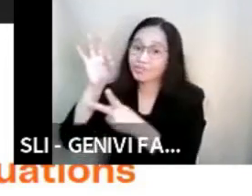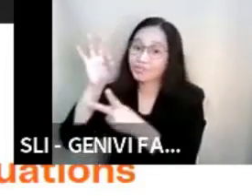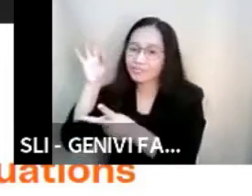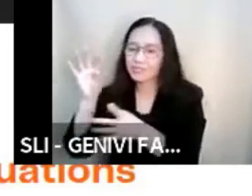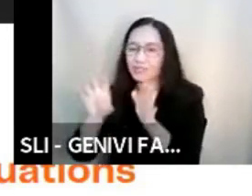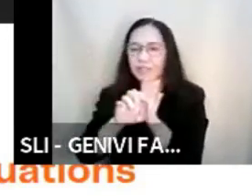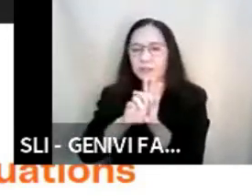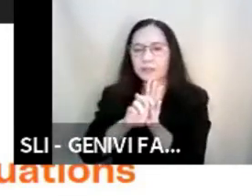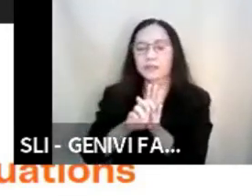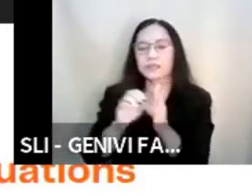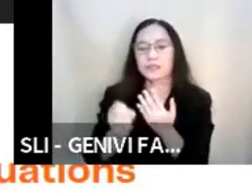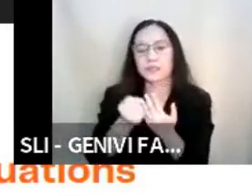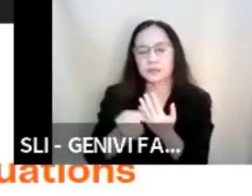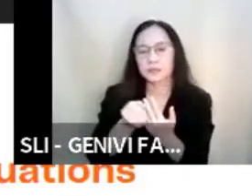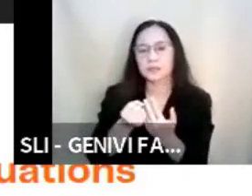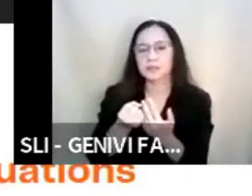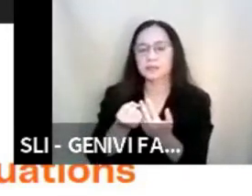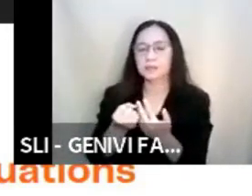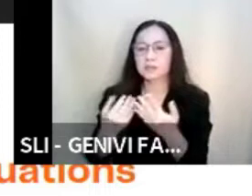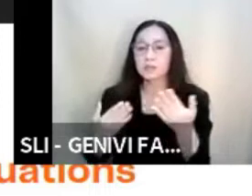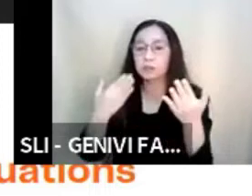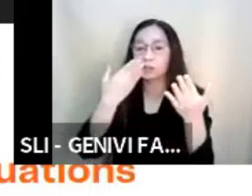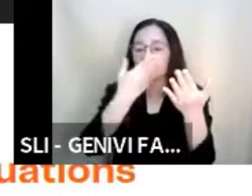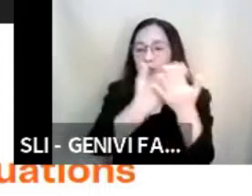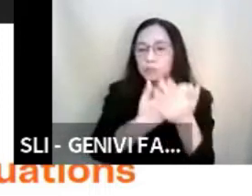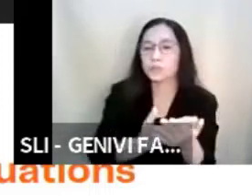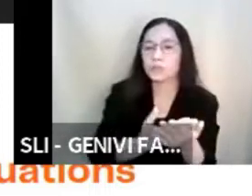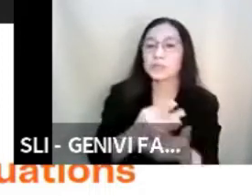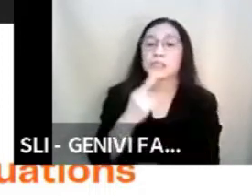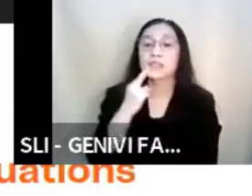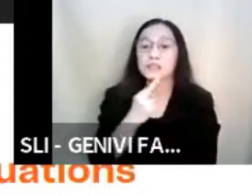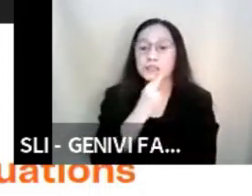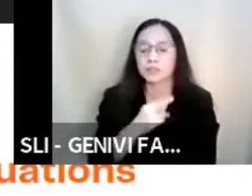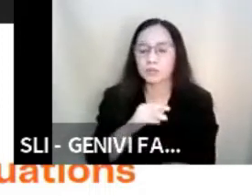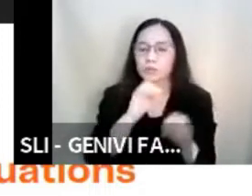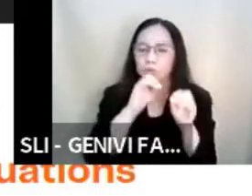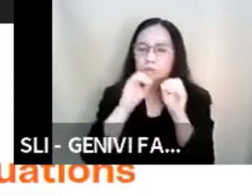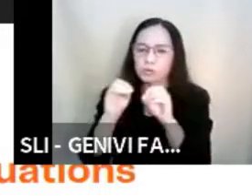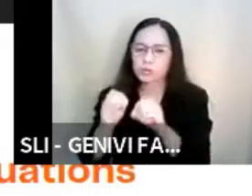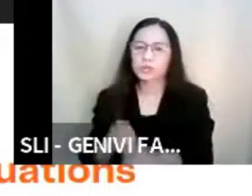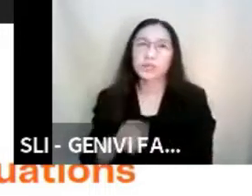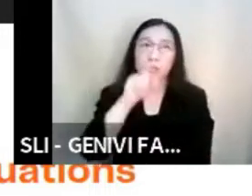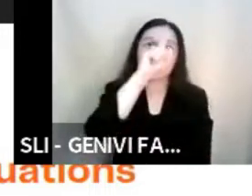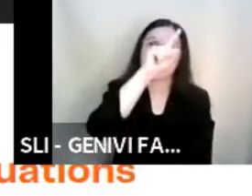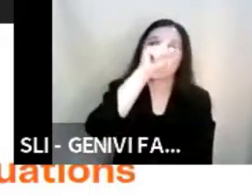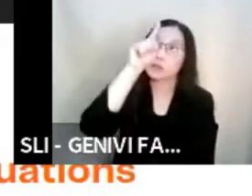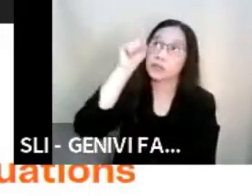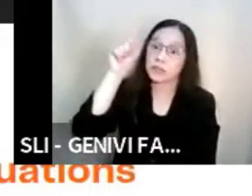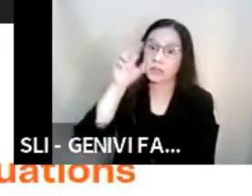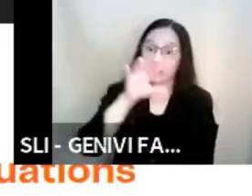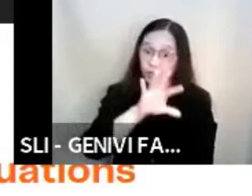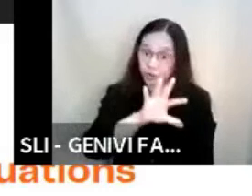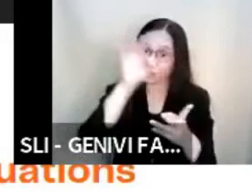Halimbawa, very simple, pagpunta sa fast food chain, no? Yung pagturo sa kanila na sila yung pipili ng gusto nilang